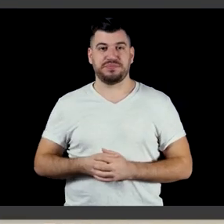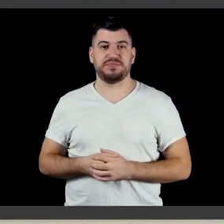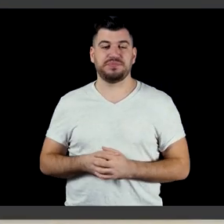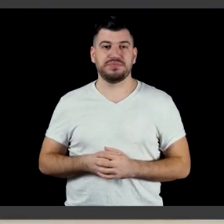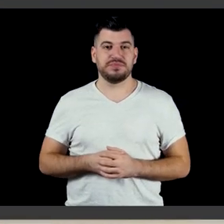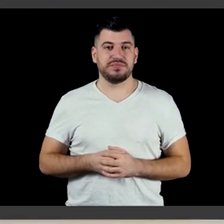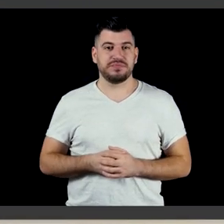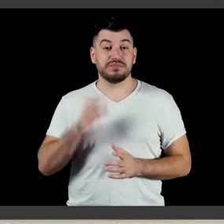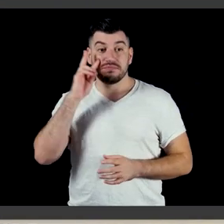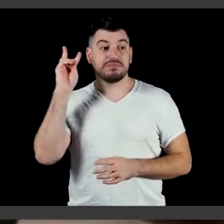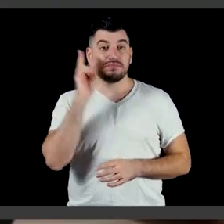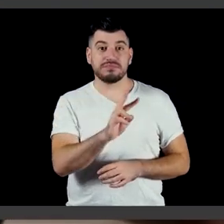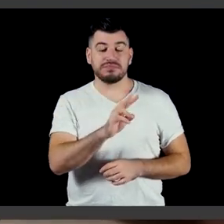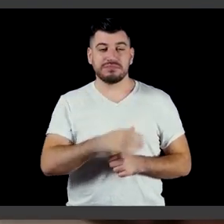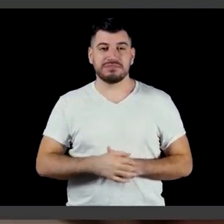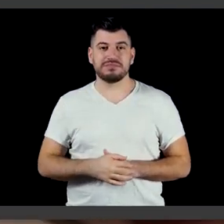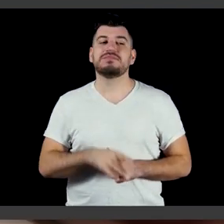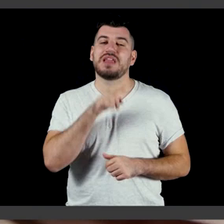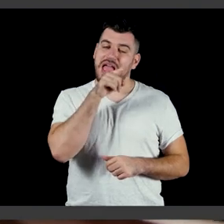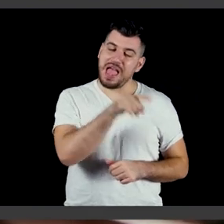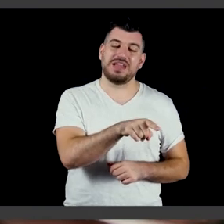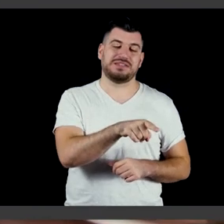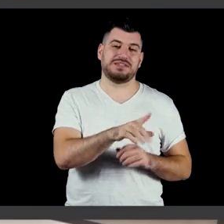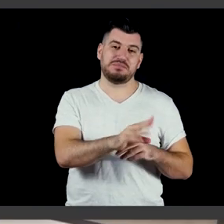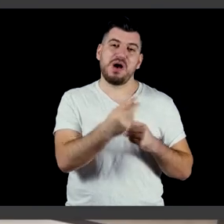Και ήρθε η ώρα να γυρίσουμε τα μπέργκερ. Κοιτάξτε εδώ.